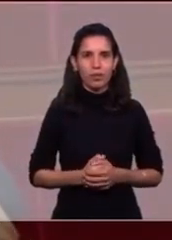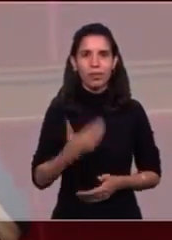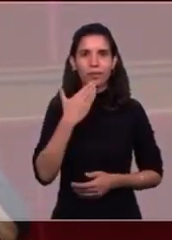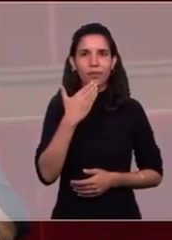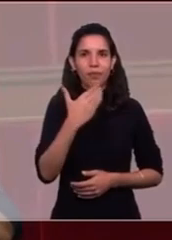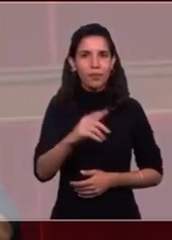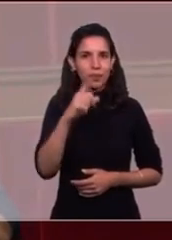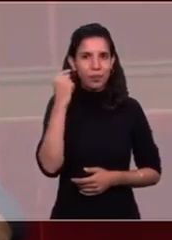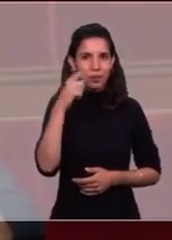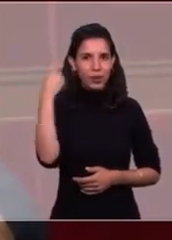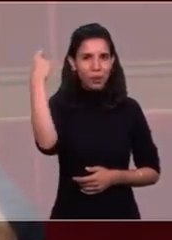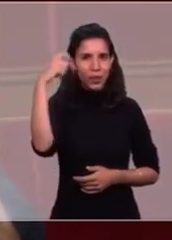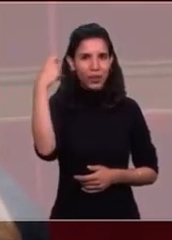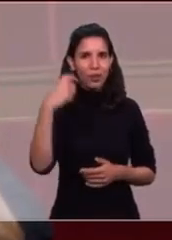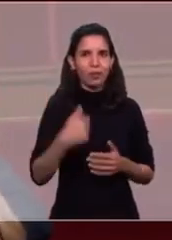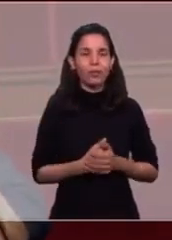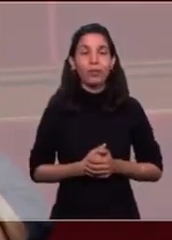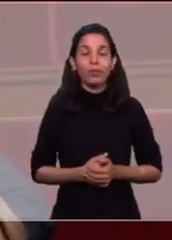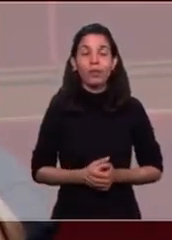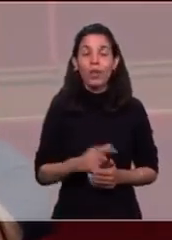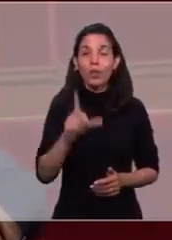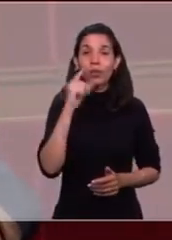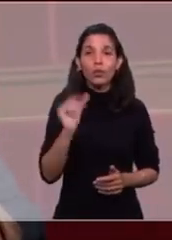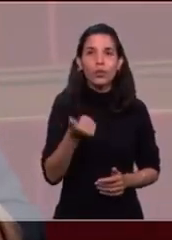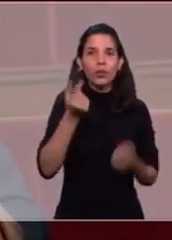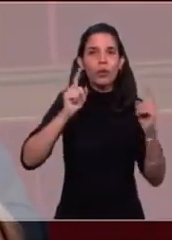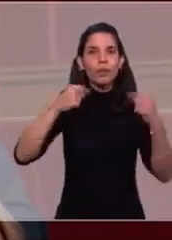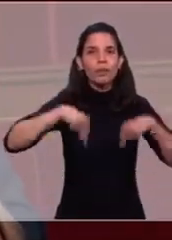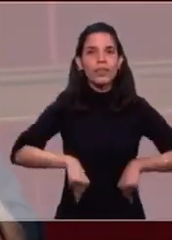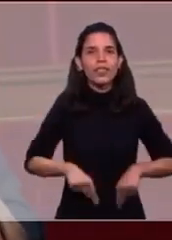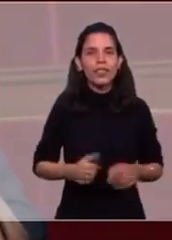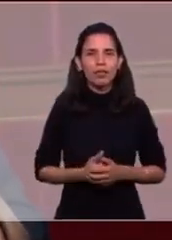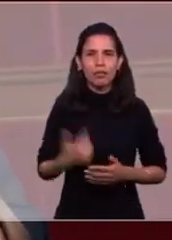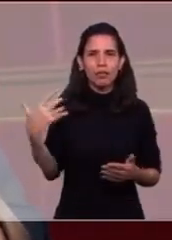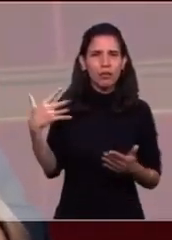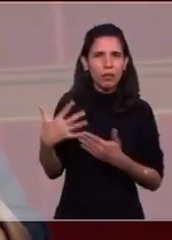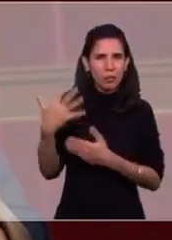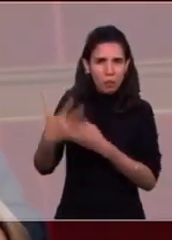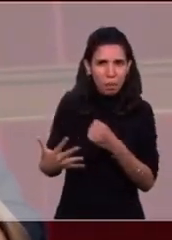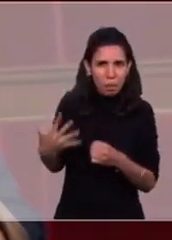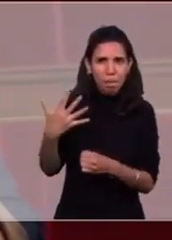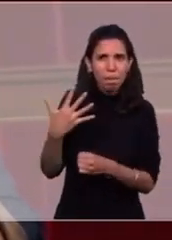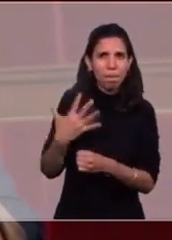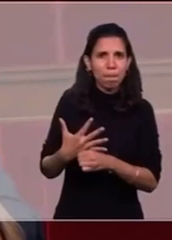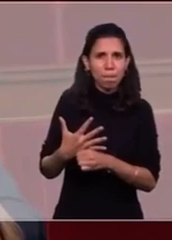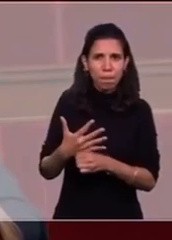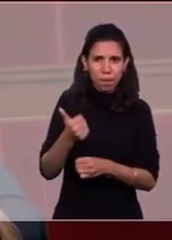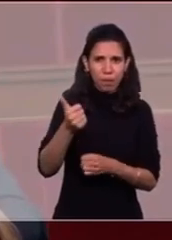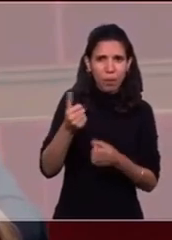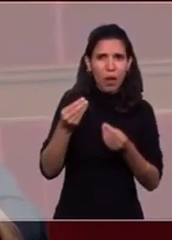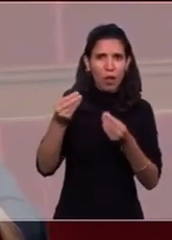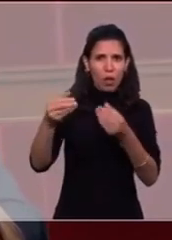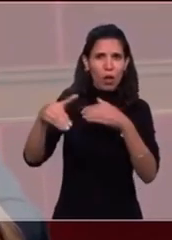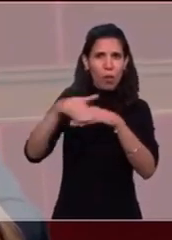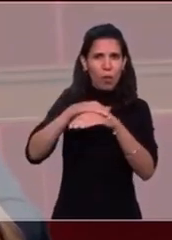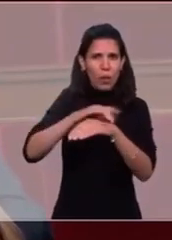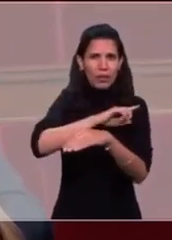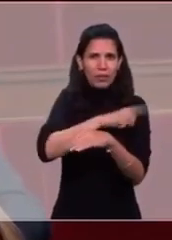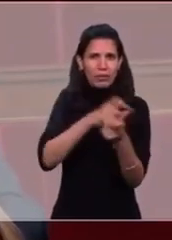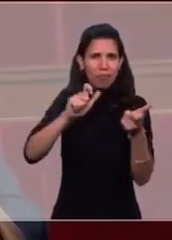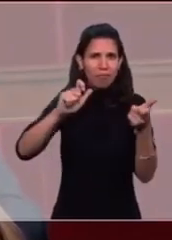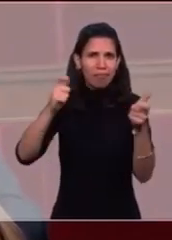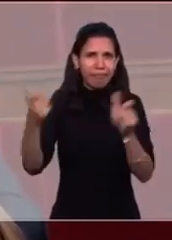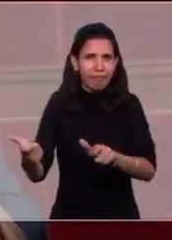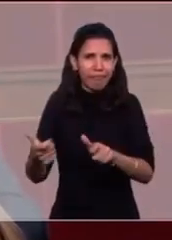Merci monsieur le président. Monsieur le Premier ministre, en 5 ans, vous avez réussi à mettre à bas notre politique énergétique